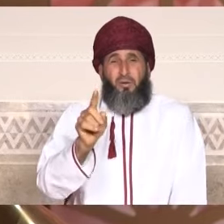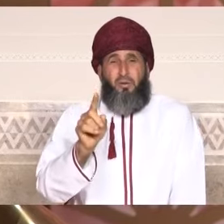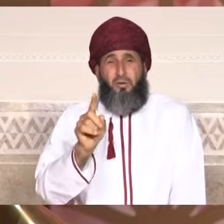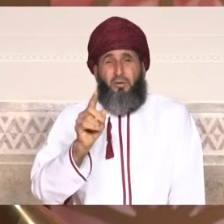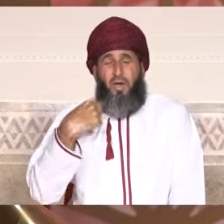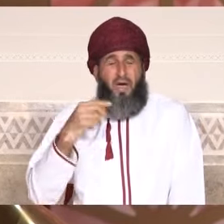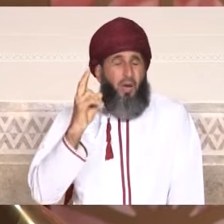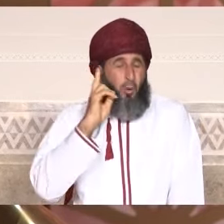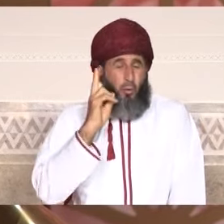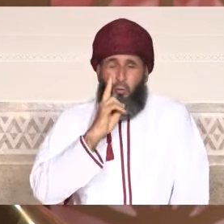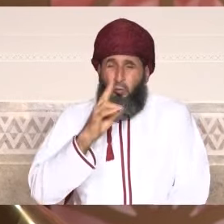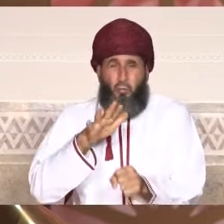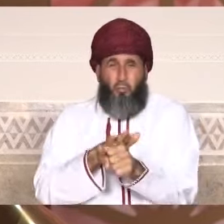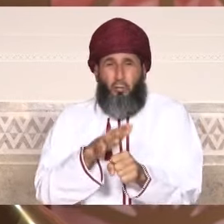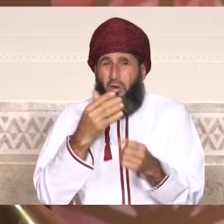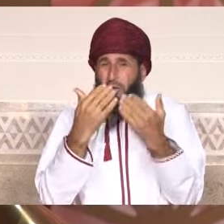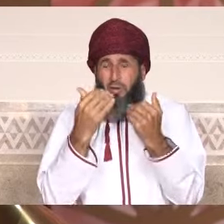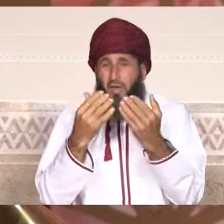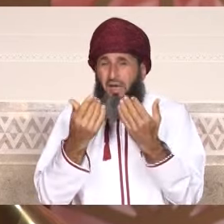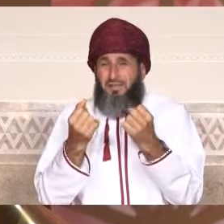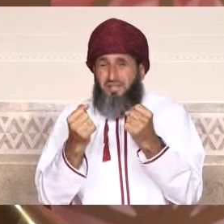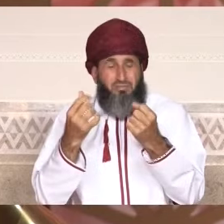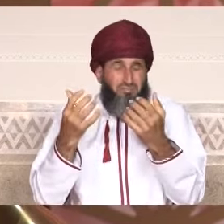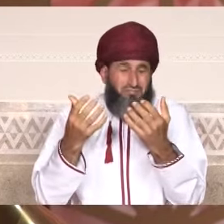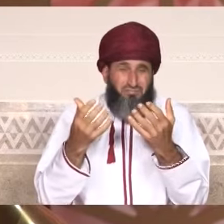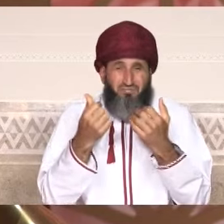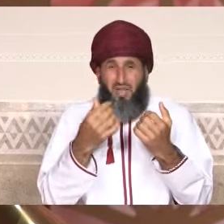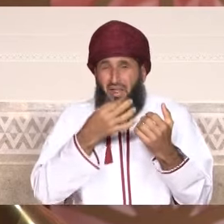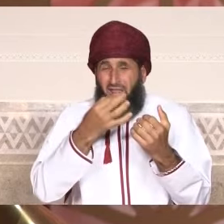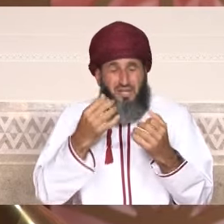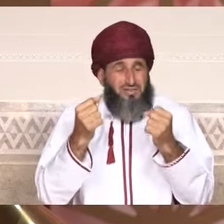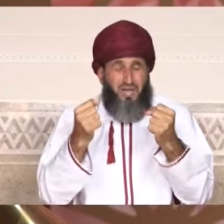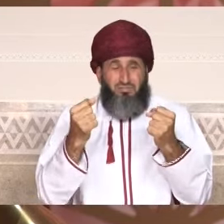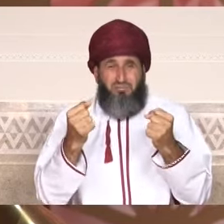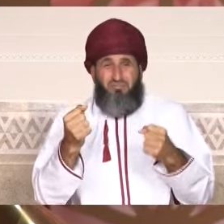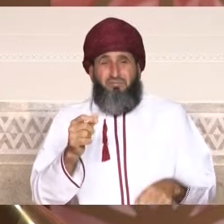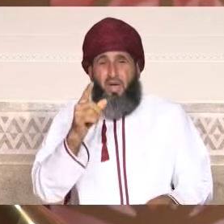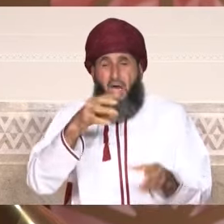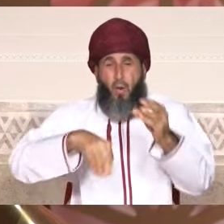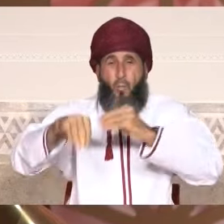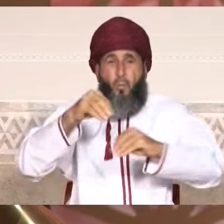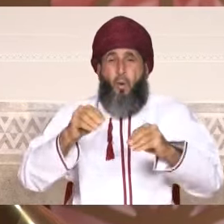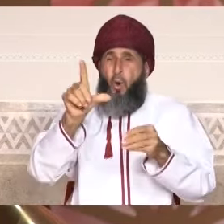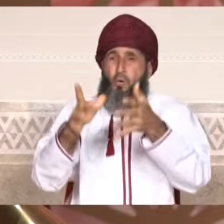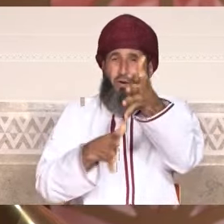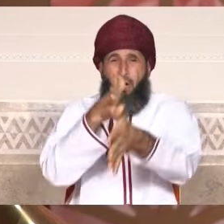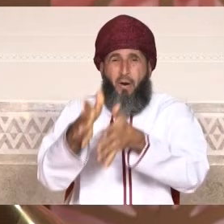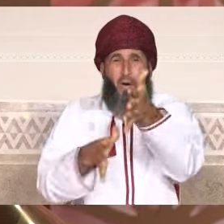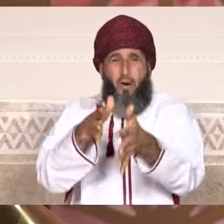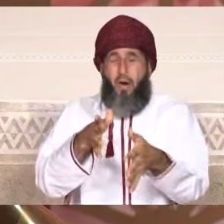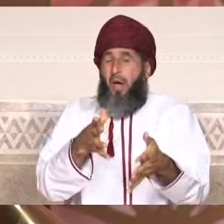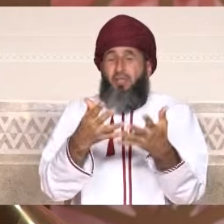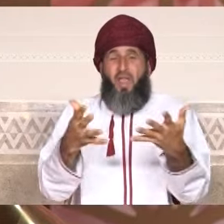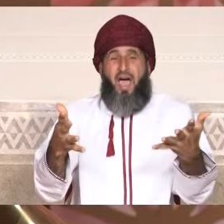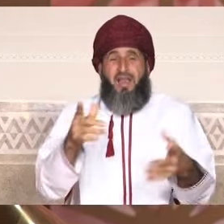فقدان السمع وعدم القدرة على النطق باللسان، وعوضهم ما عوضهم من مواهب،